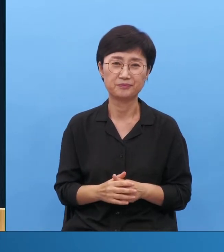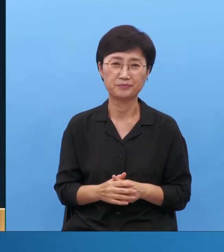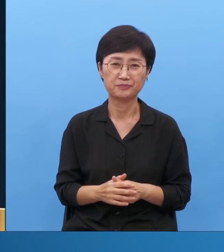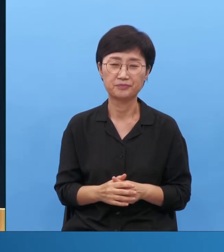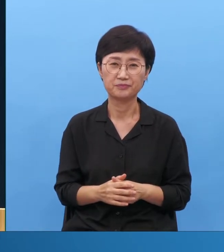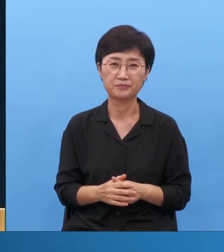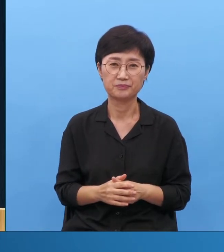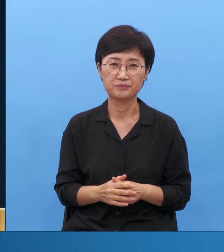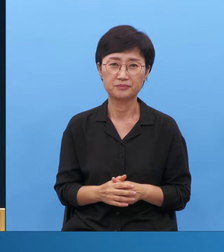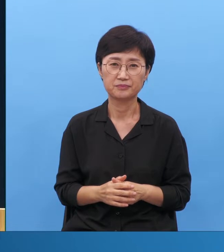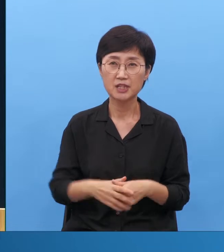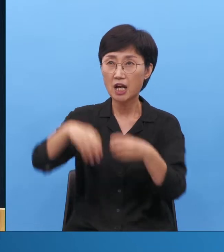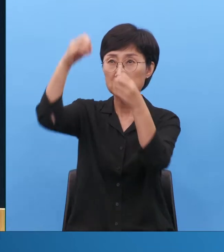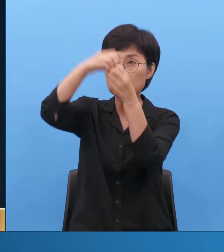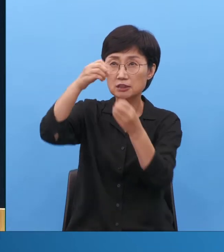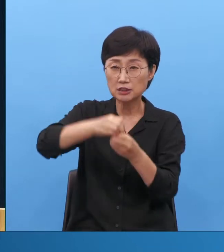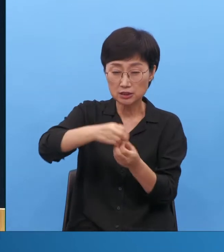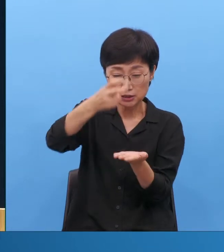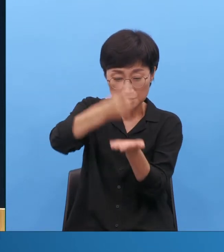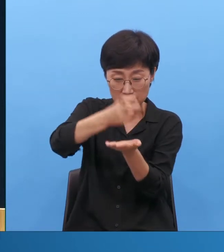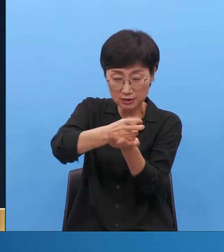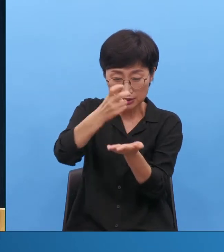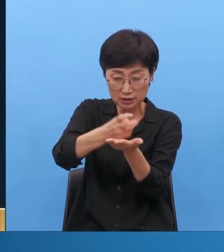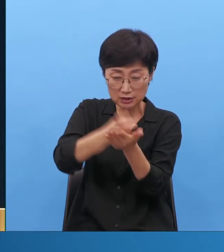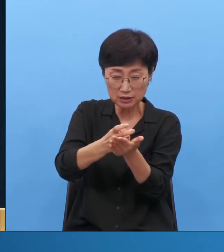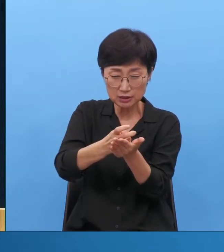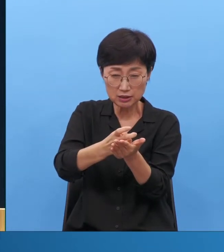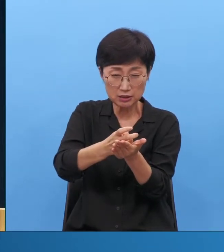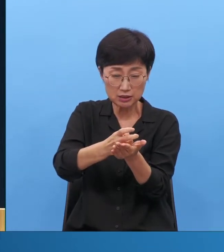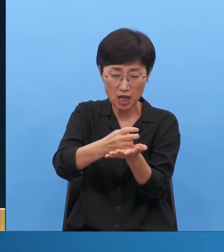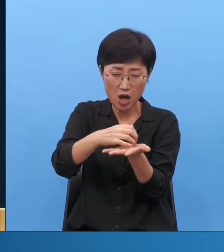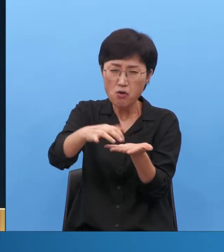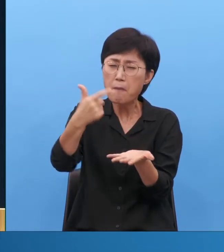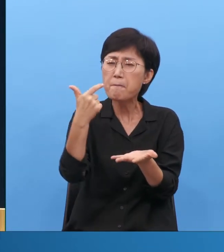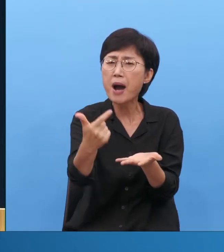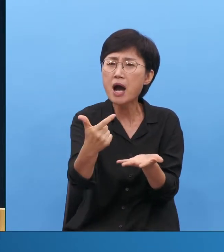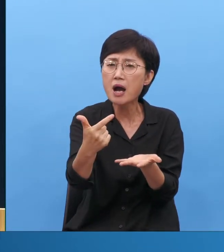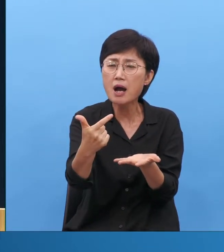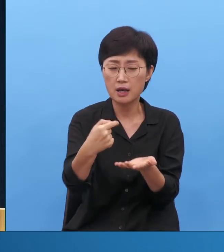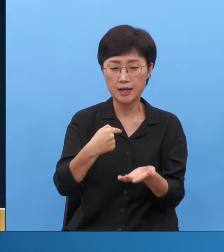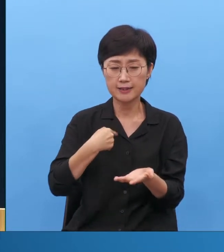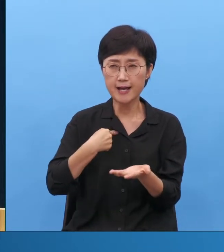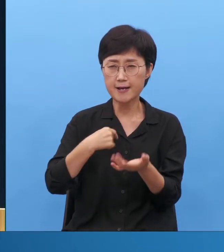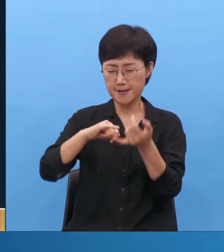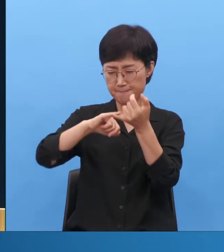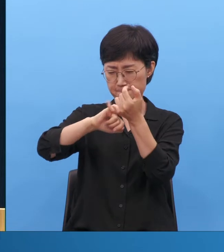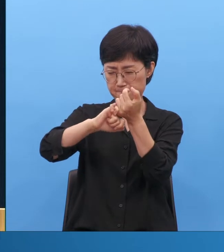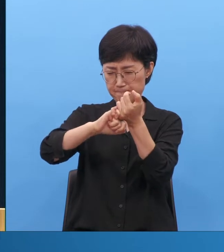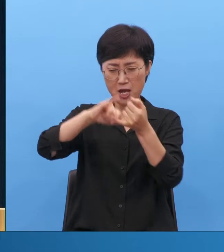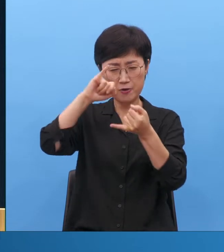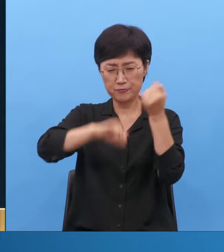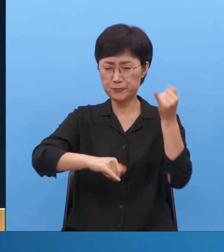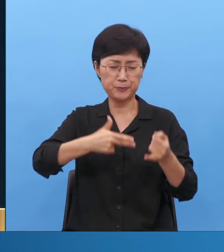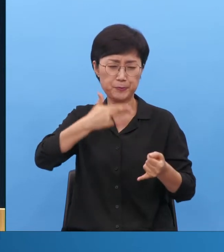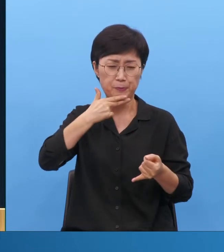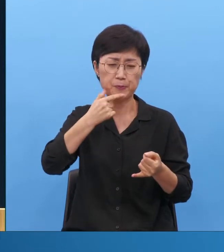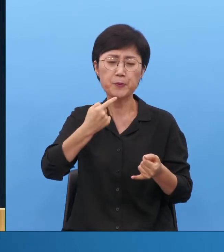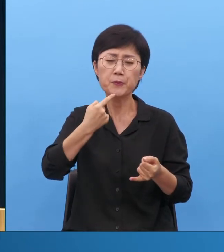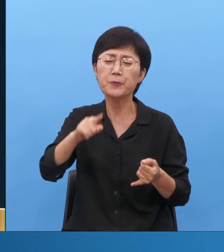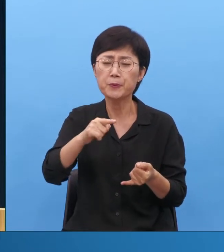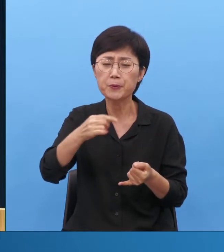the law. 모든 율법을 단 한 개도 어기지 않고 철저히 지키겠습니다 라고 서약하고 바리새인 되는 겁니다.